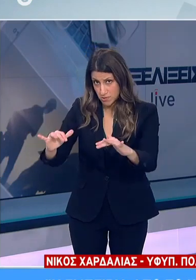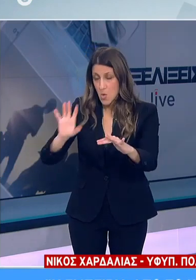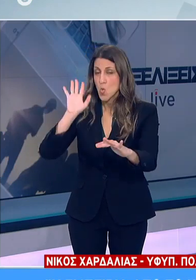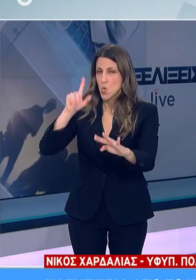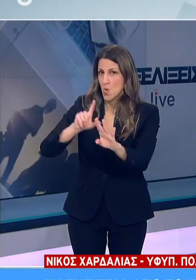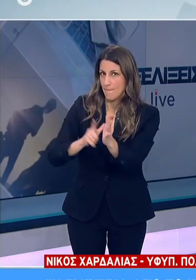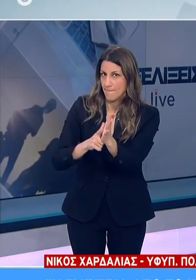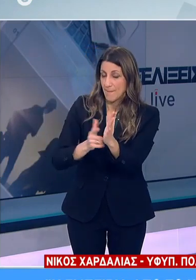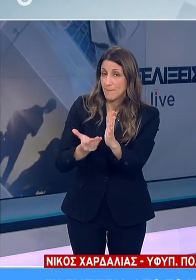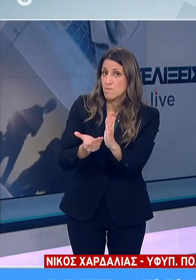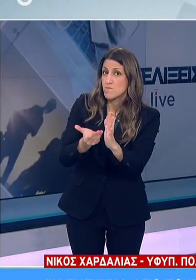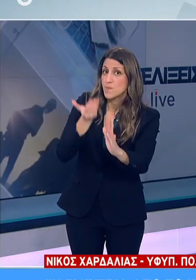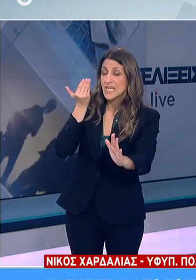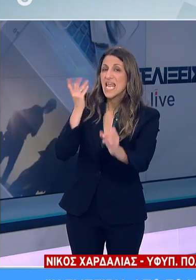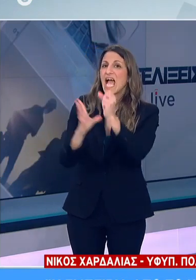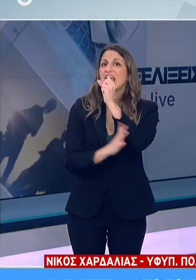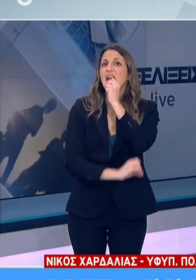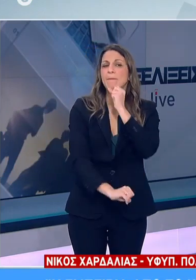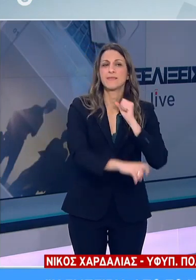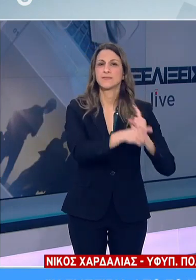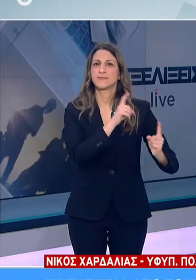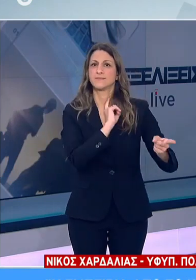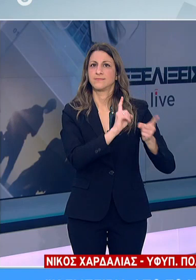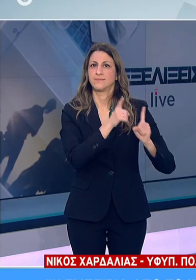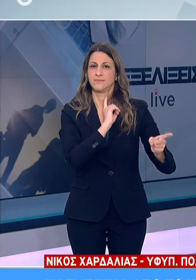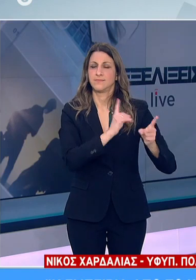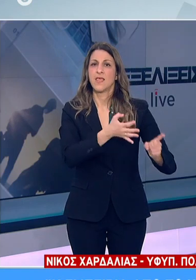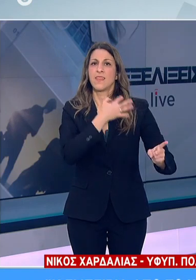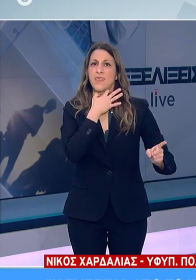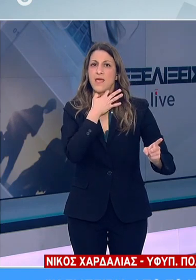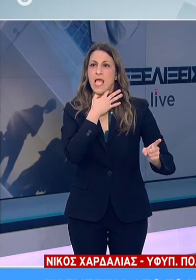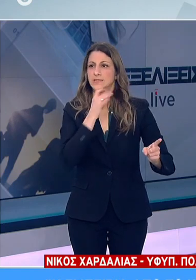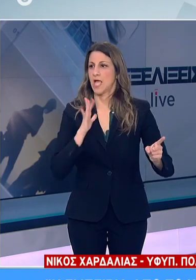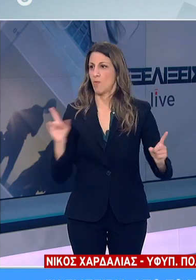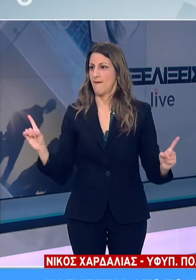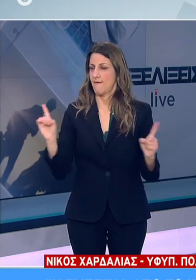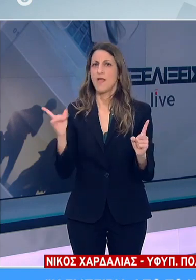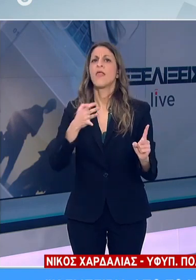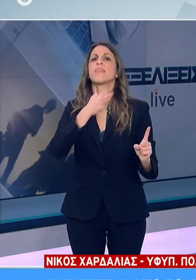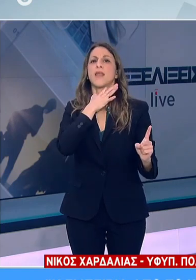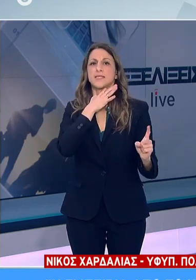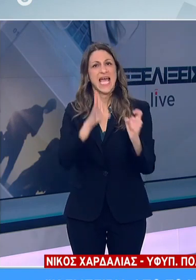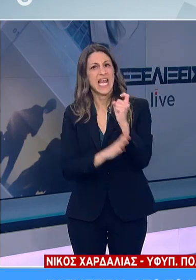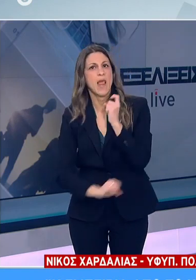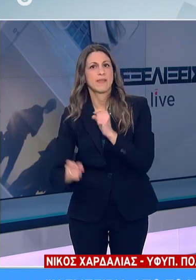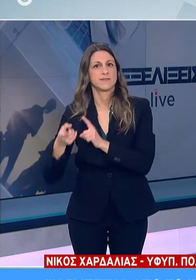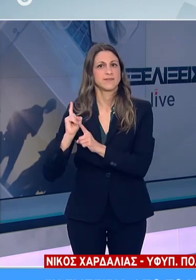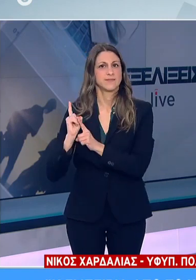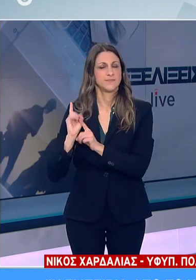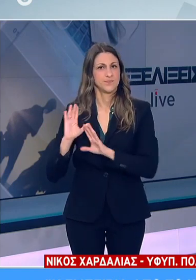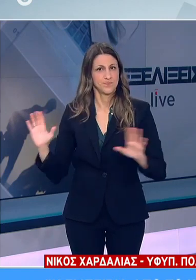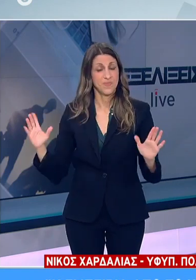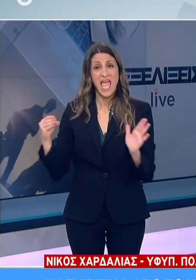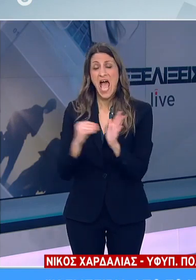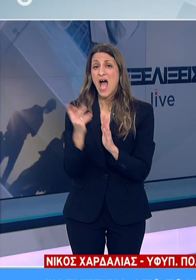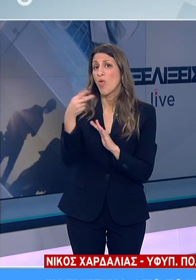συνενετικών προσημειώσεων θα γίνει μέσω των γραμματιών, χωρίς τη συμμετοχή των διαδίκων. Θα ήθελα επίσης να υπενθυμίσω ότι για να αποφευθεί ο